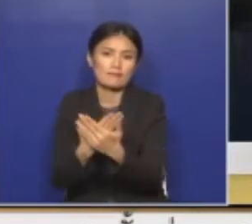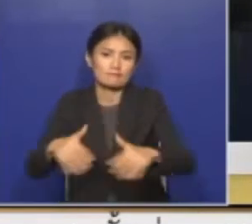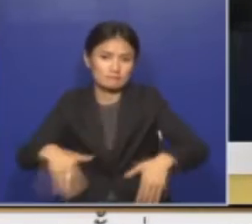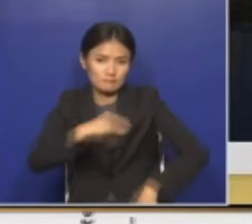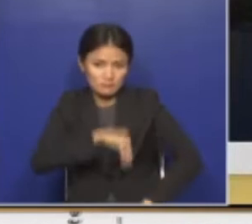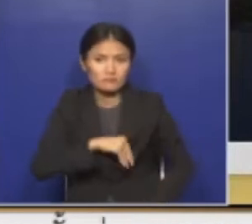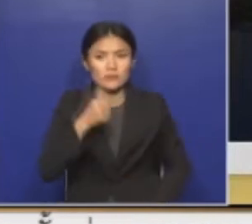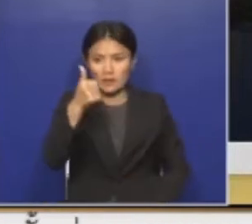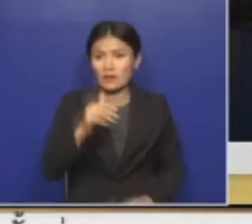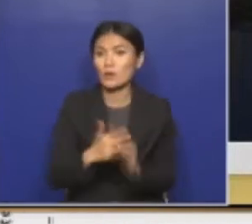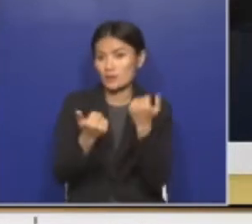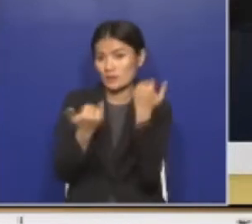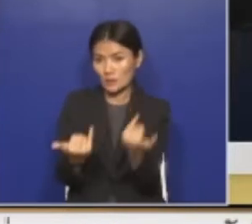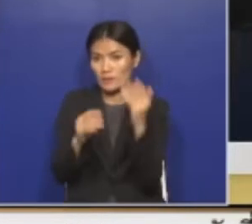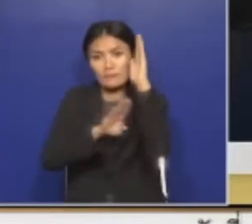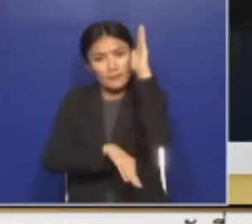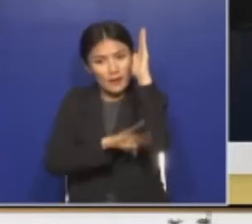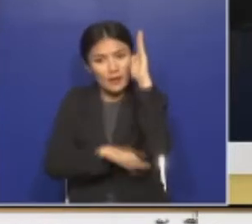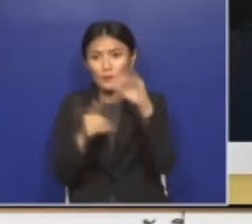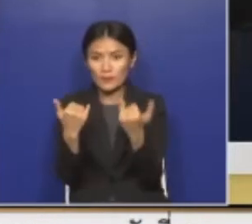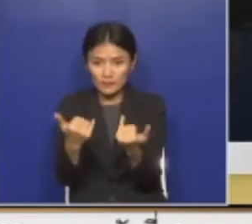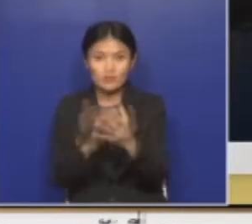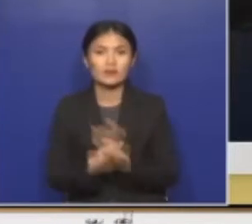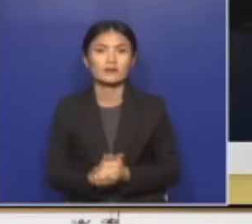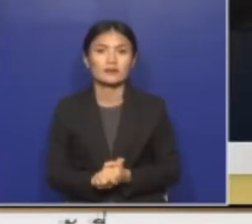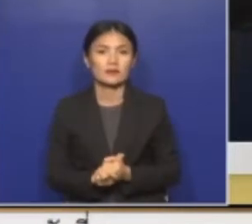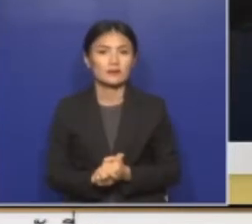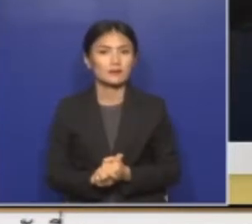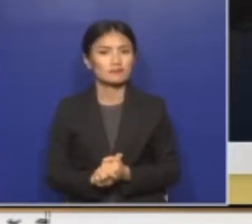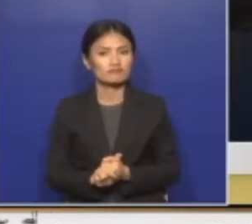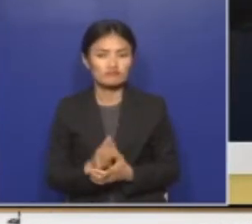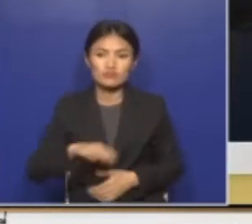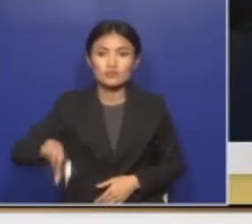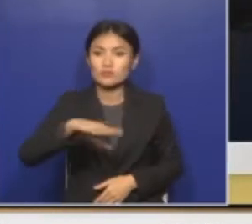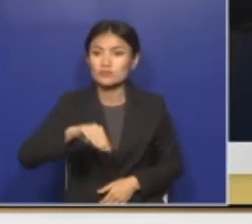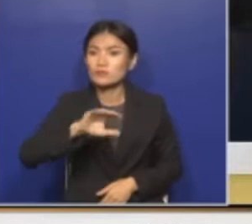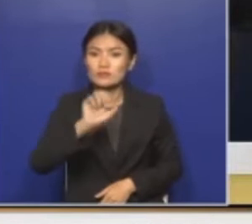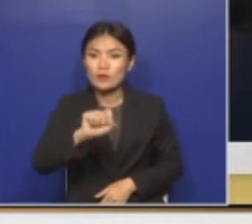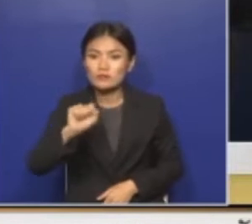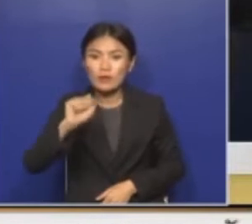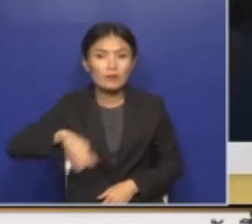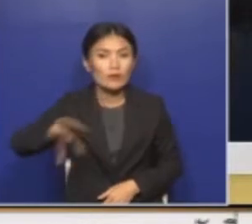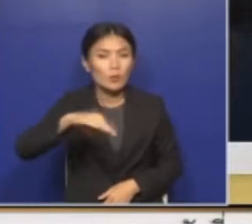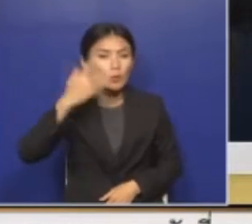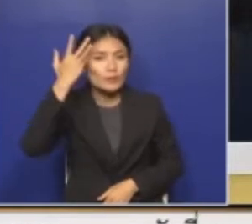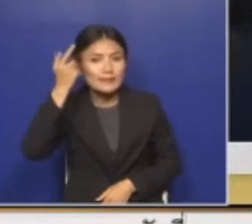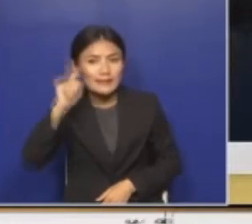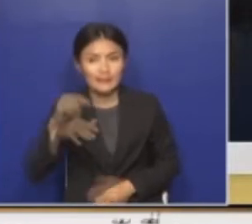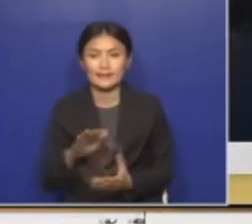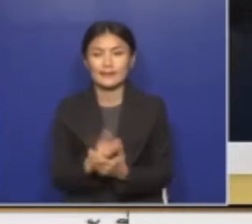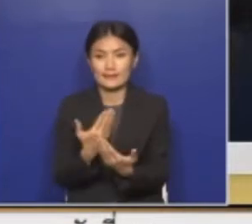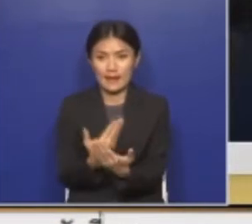และภาคใต้ของเราวันนี้นะครับสภาผู้แทนราษฎรก็เกือบจะสรุปแล้วว่าอ่ะหารายได้